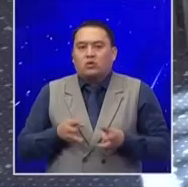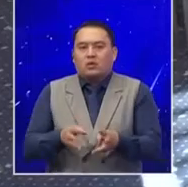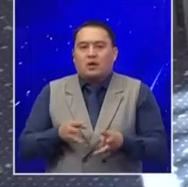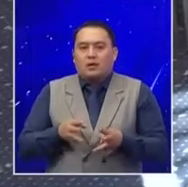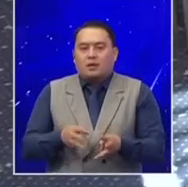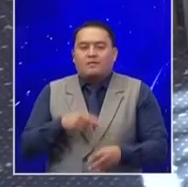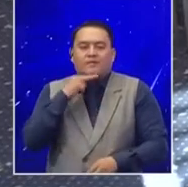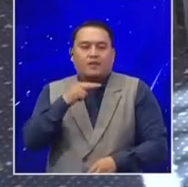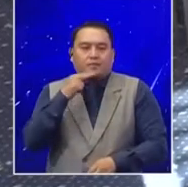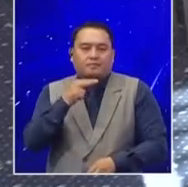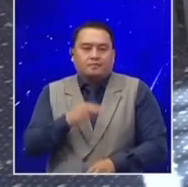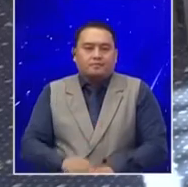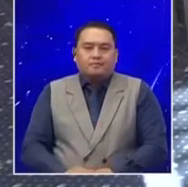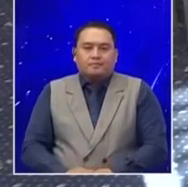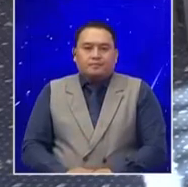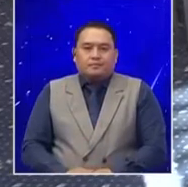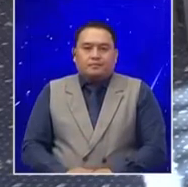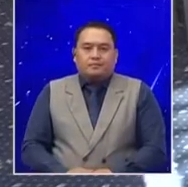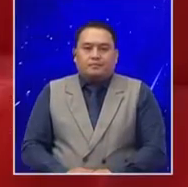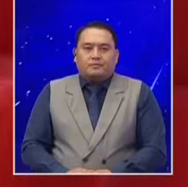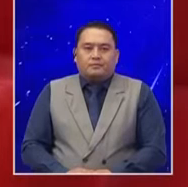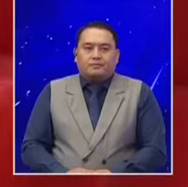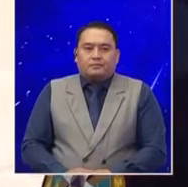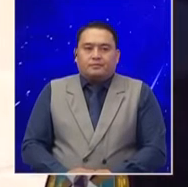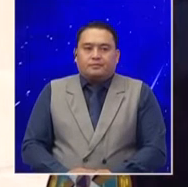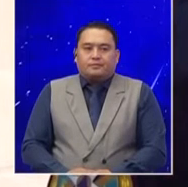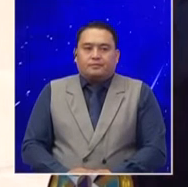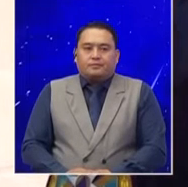печей быть максимально бдительными.